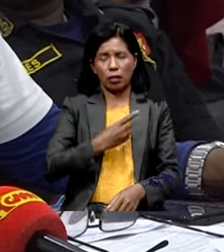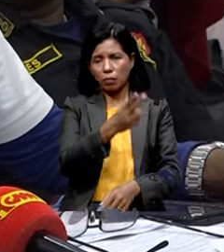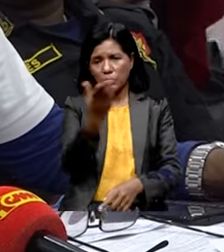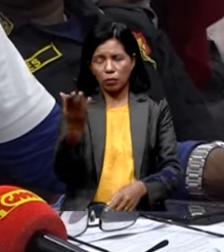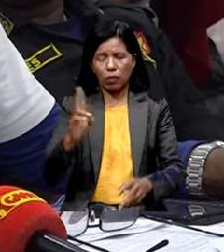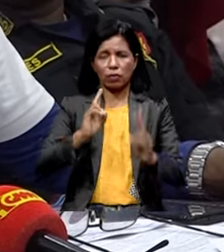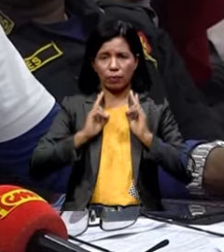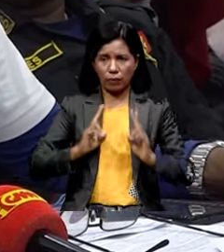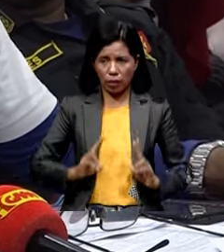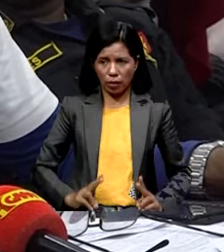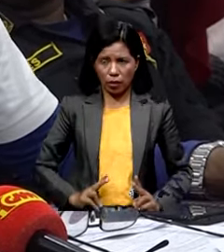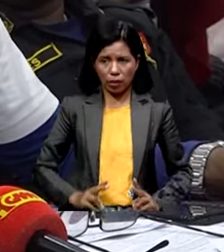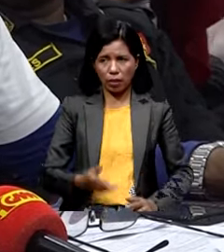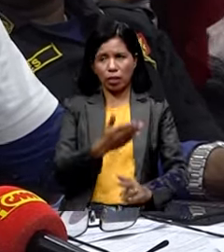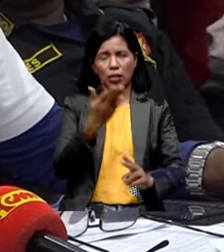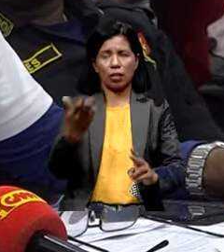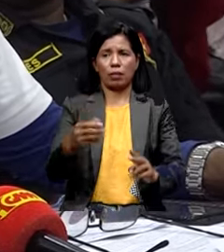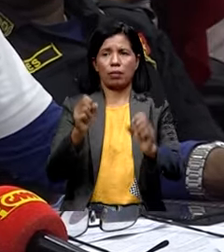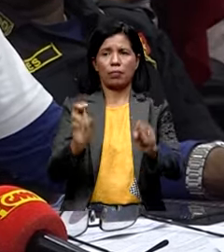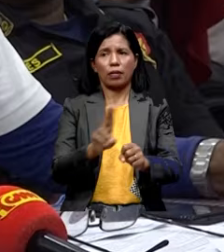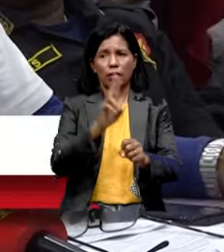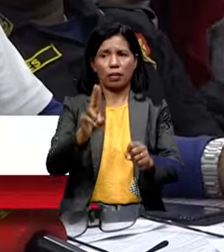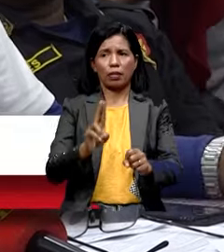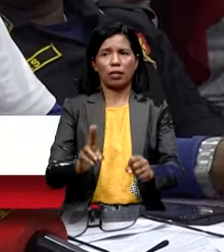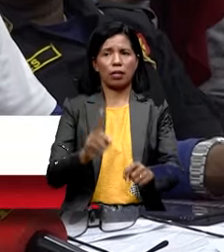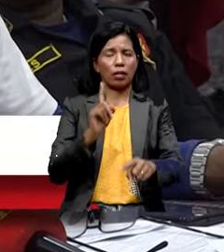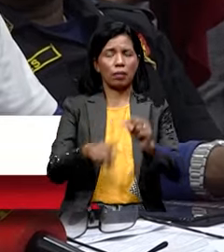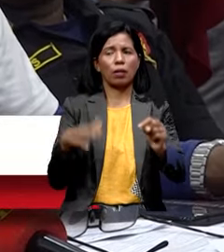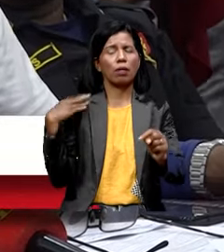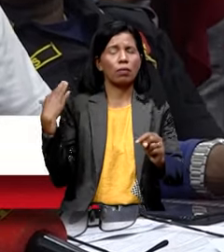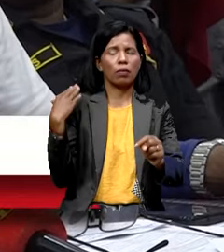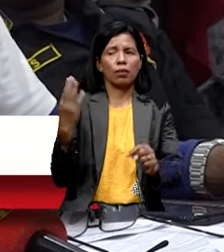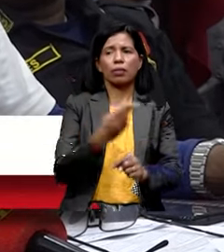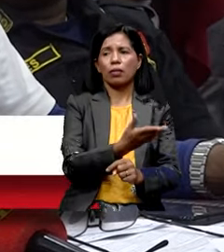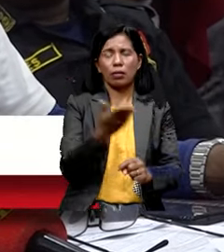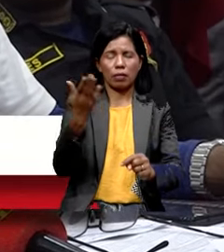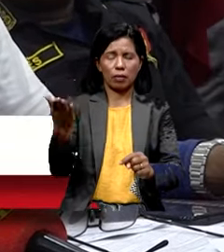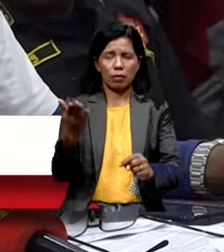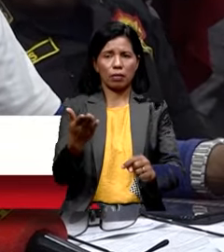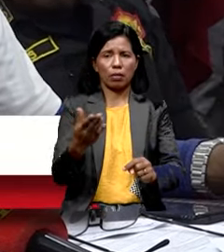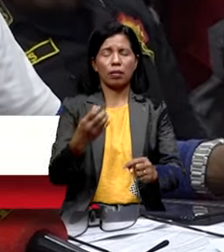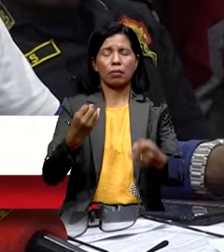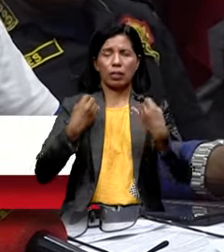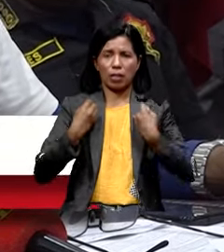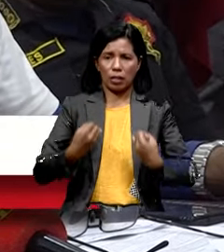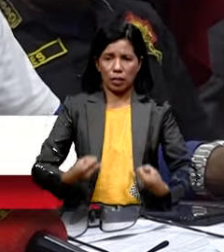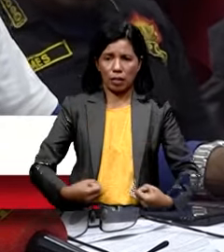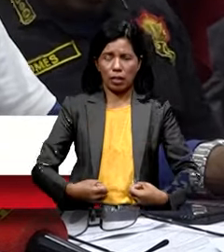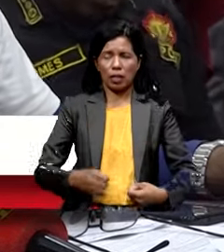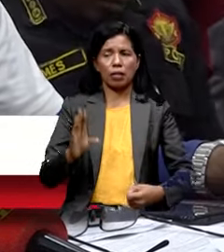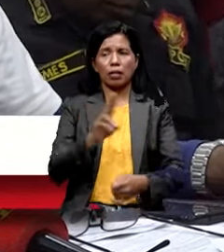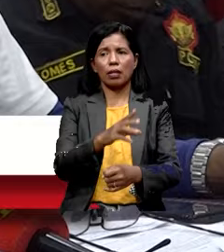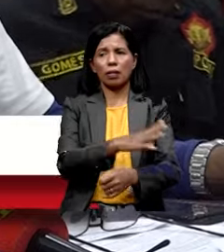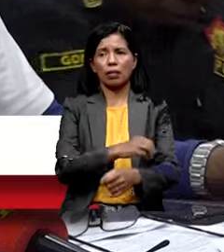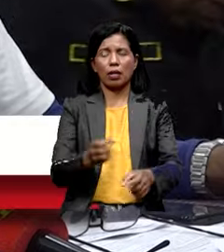be imi a meri ni ander. Hatais ba, lali ka moe fali imi a camisola imi a identidade. Para depois